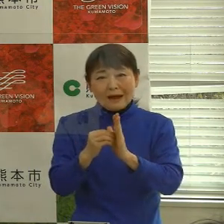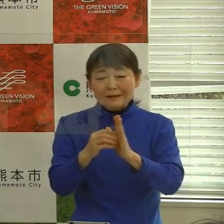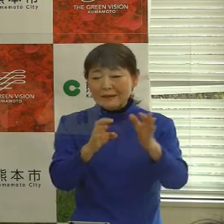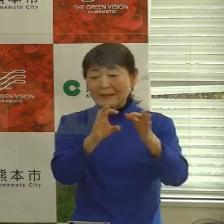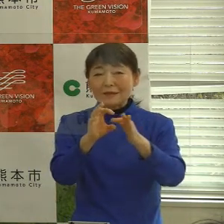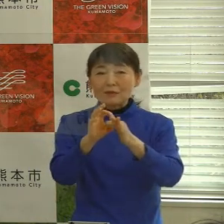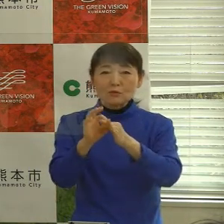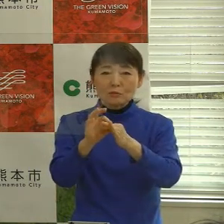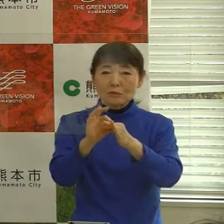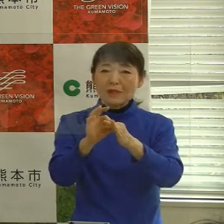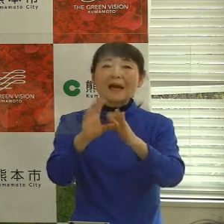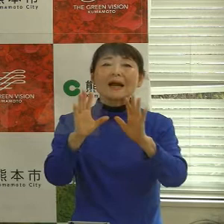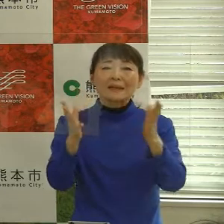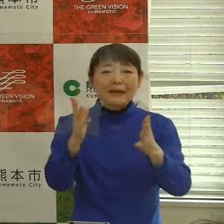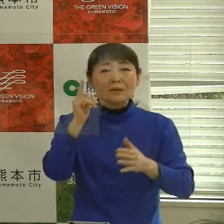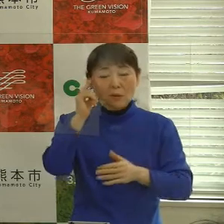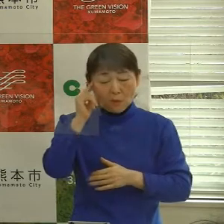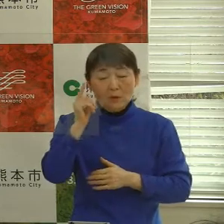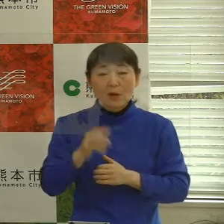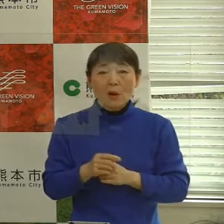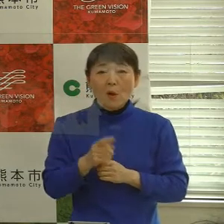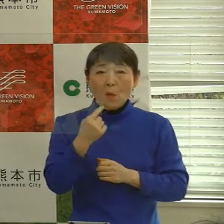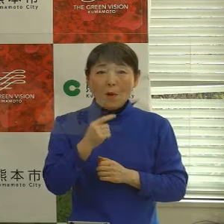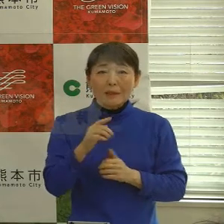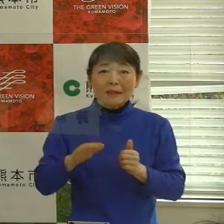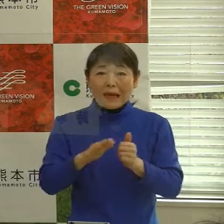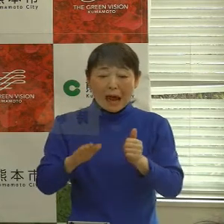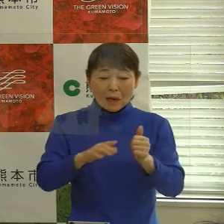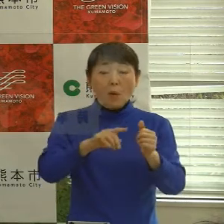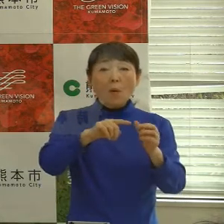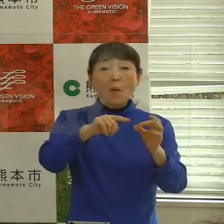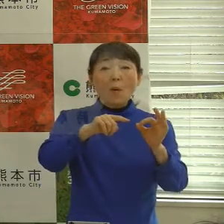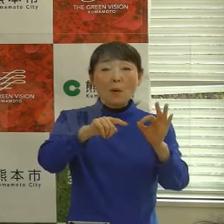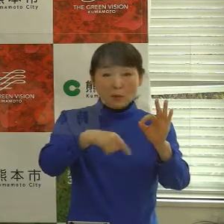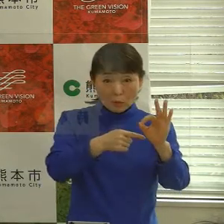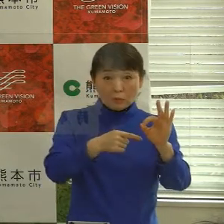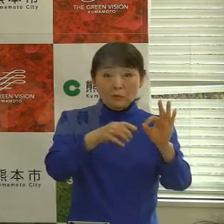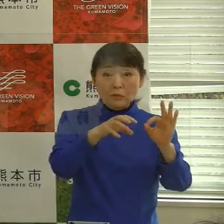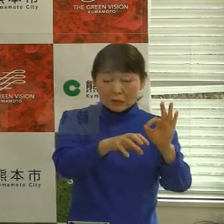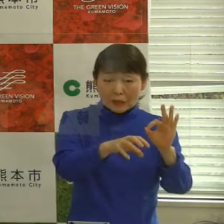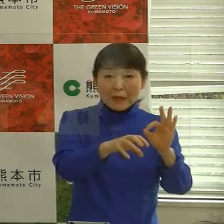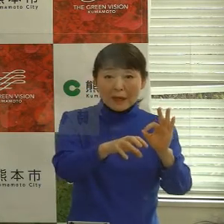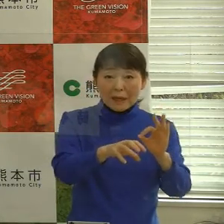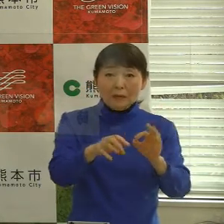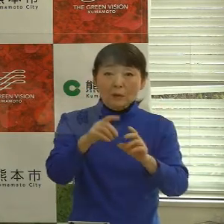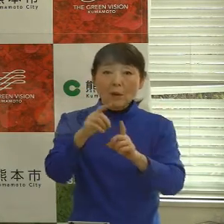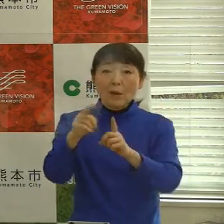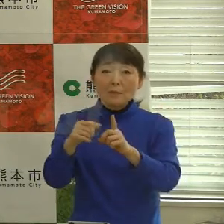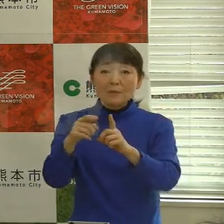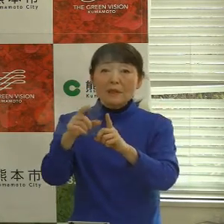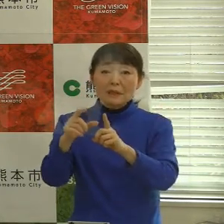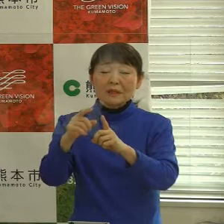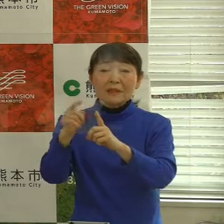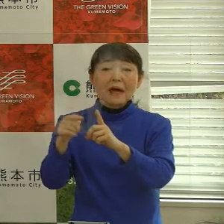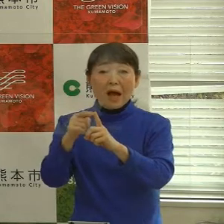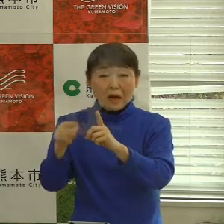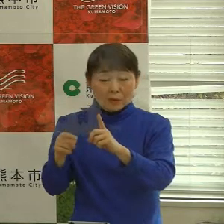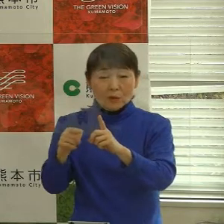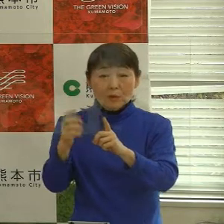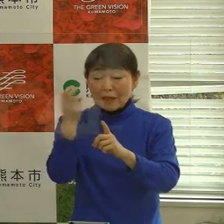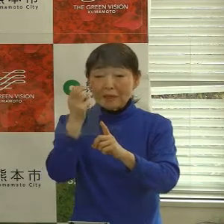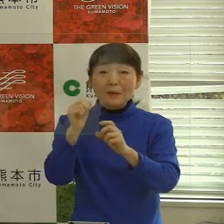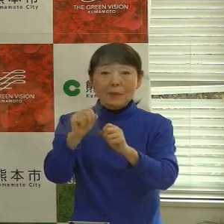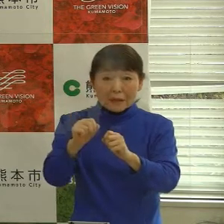。で、我々環境局の方にもですね、その、まあ、今いろいろ PCR 検査とかもやってますが、分析をするそうい